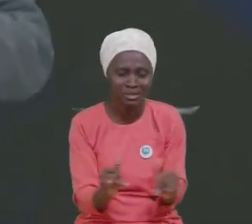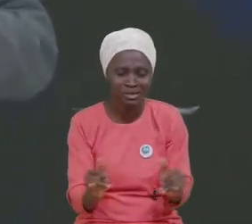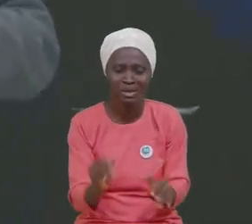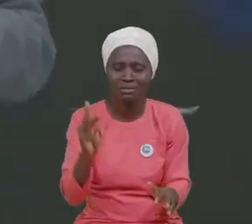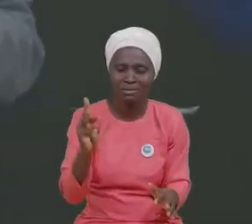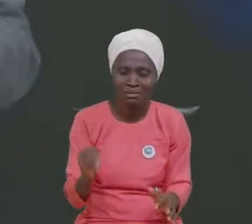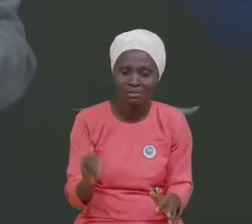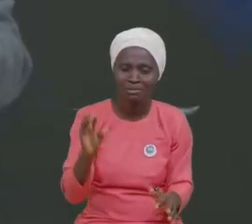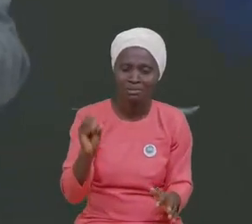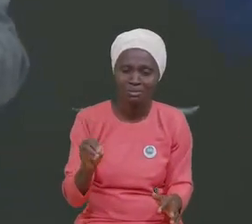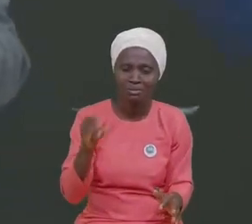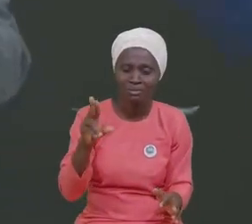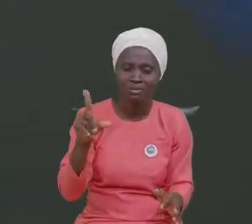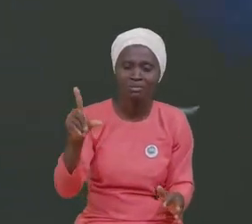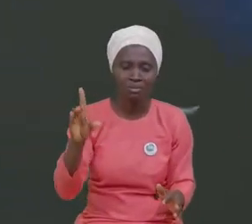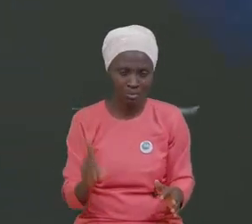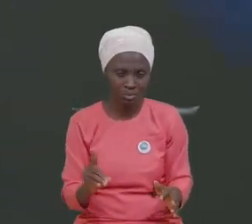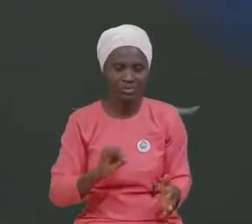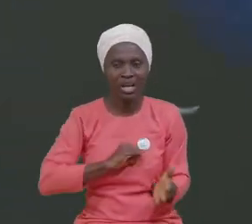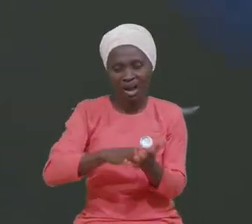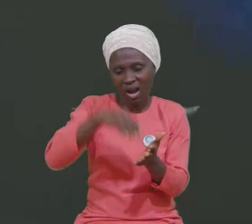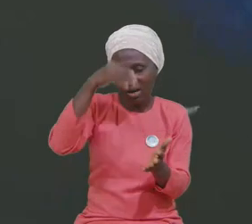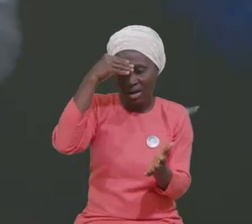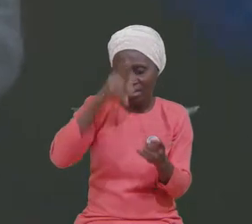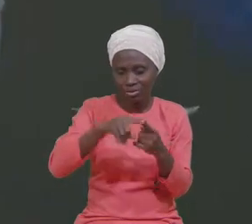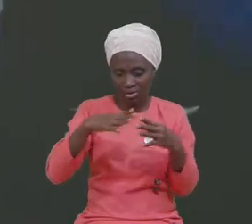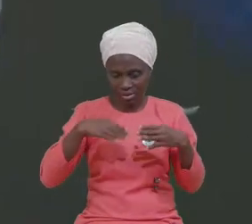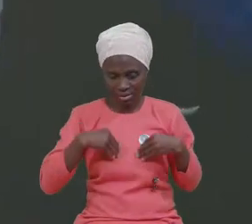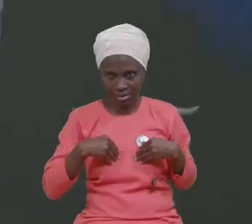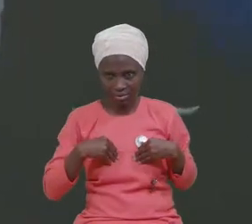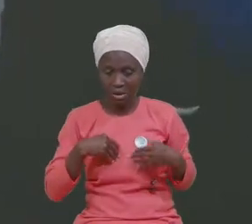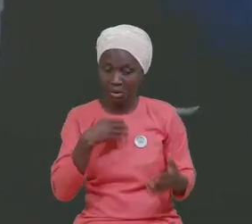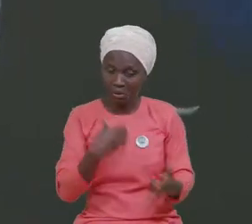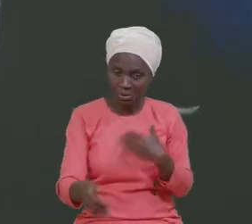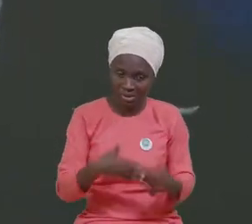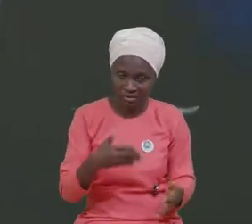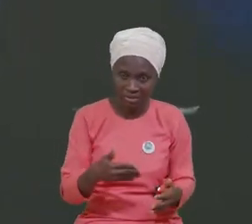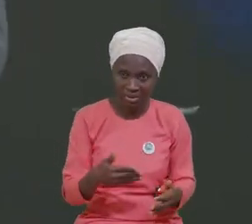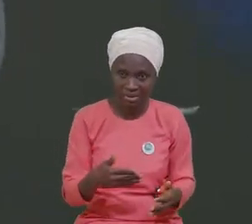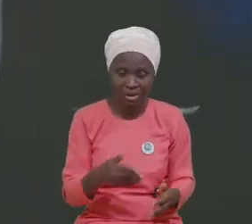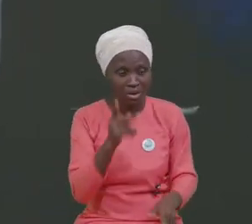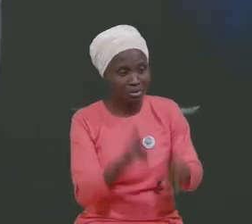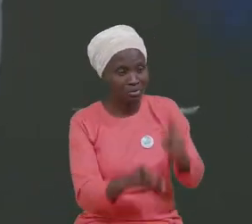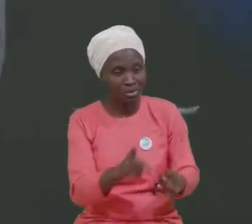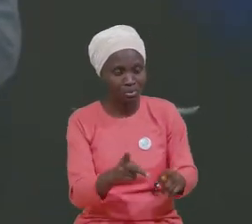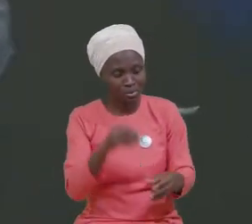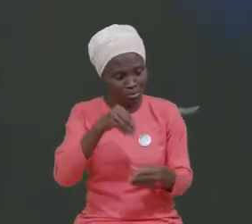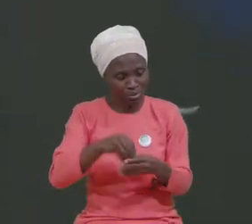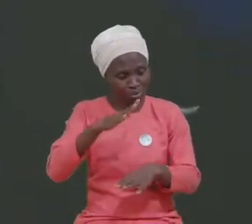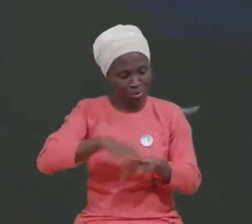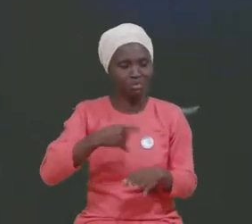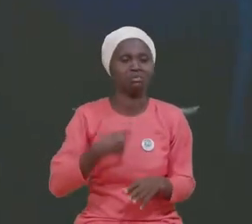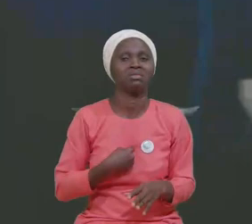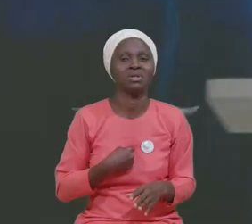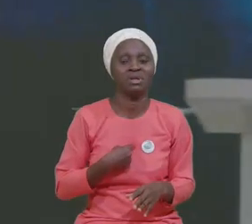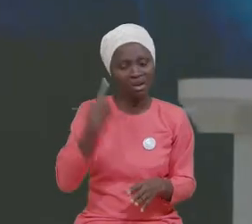même modèle. J'ai appris à accepter tout ce que les gens mettaient